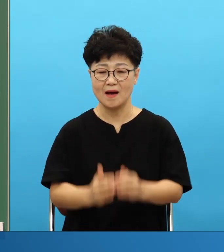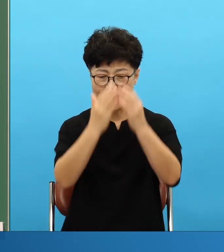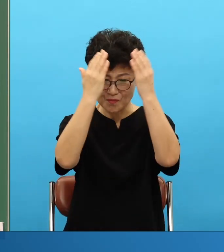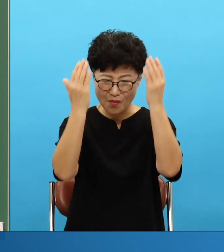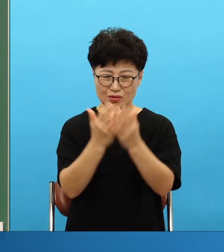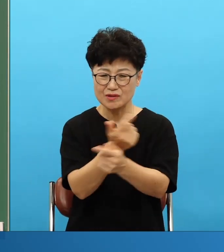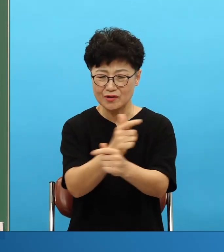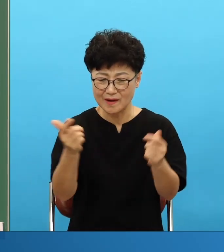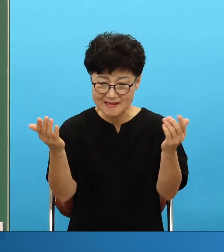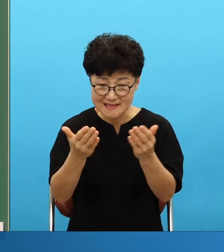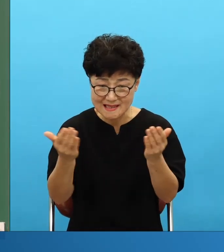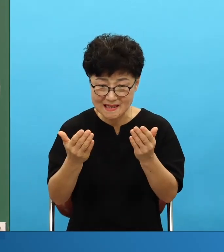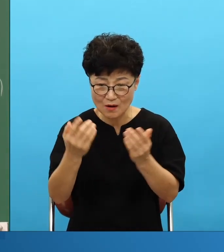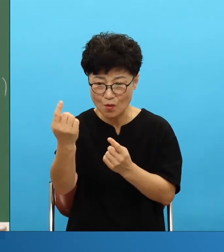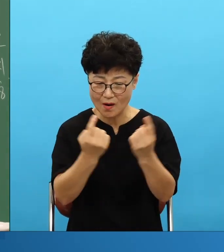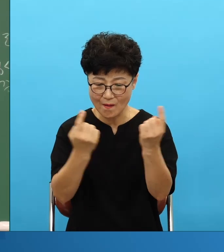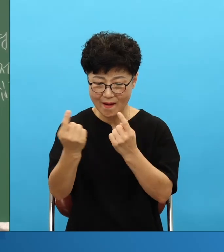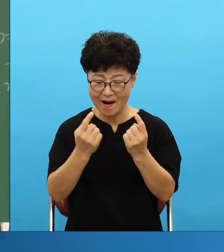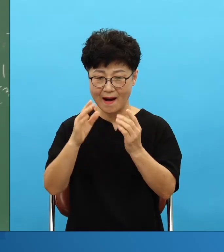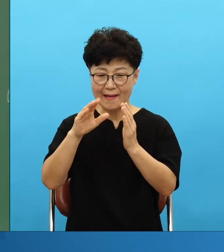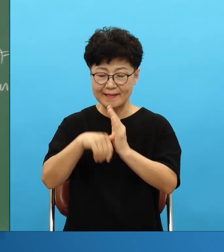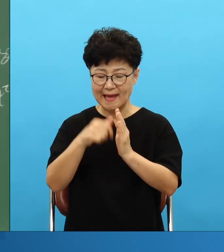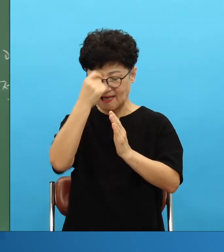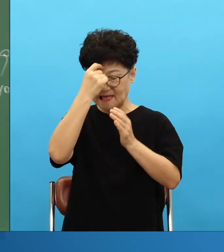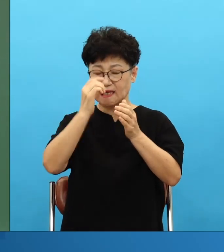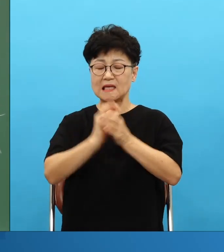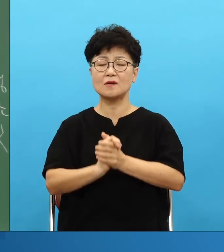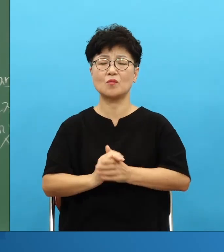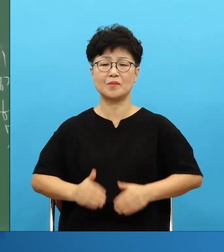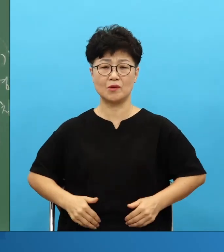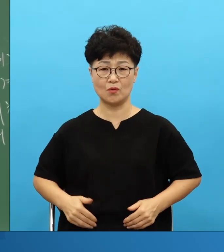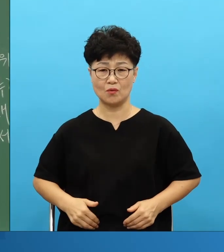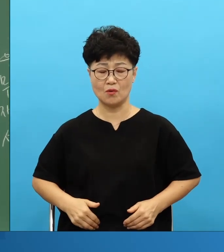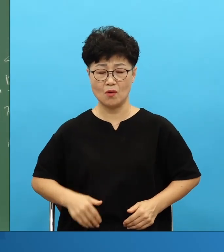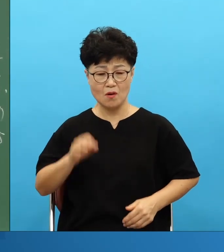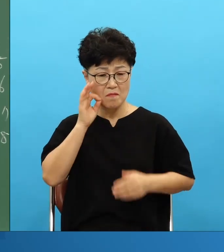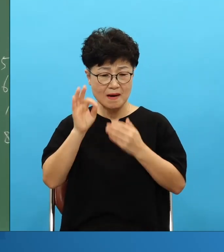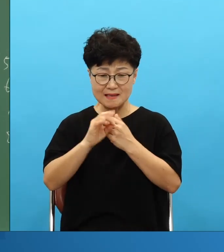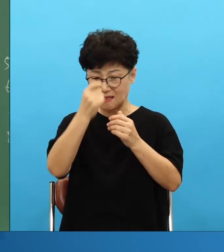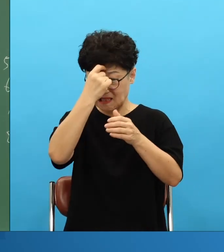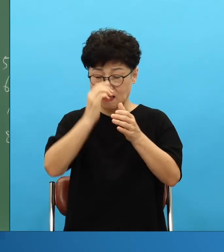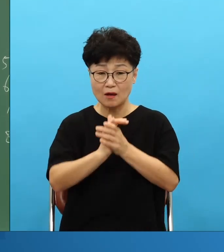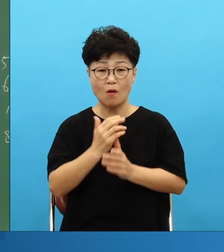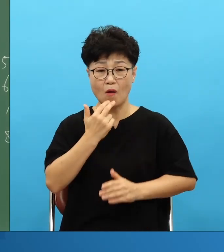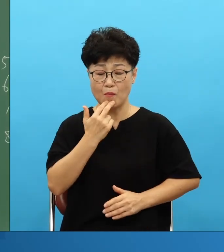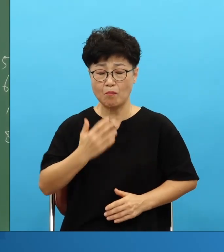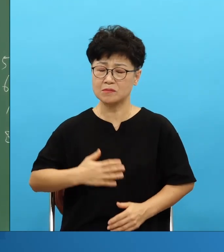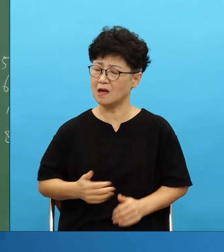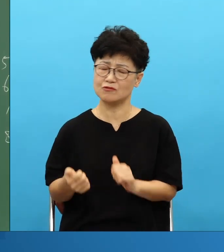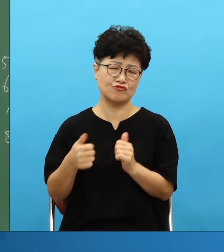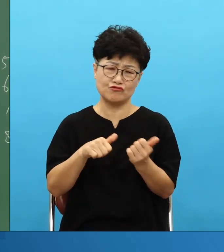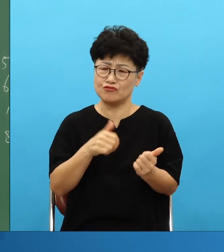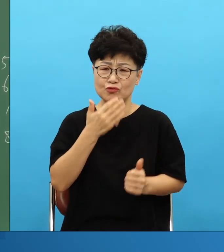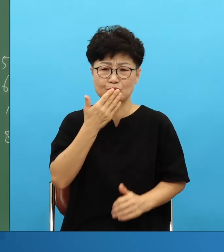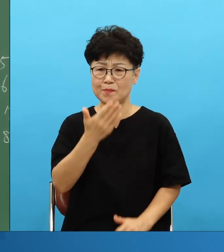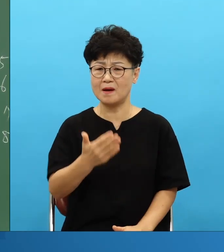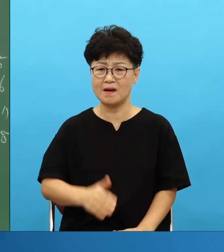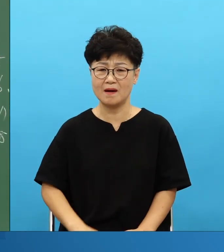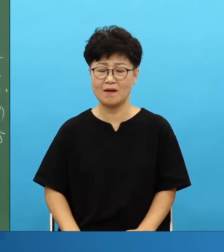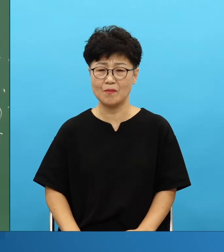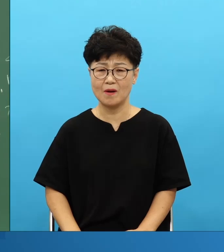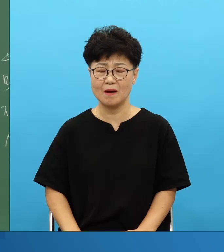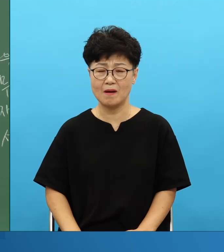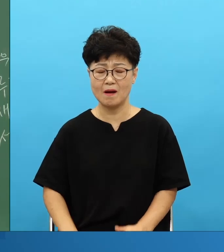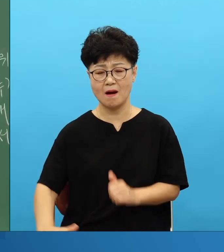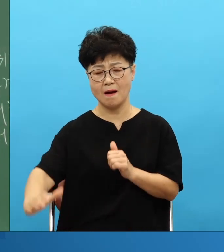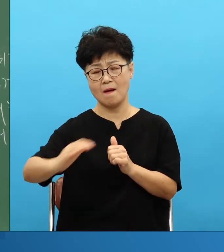바꾸면요. 진짜 죽을 수도 있어요. In my case, if I don't change everything to prayer, really, I feel like dying. 양 사방에서 별것 말도